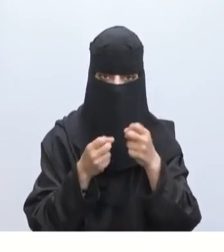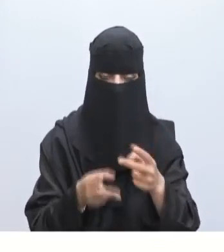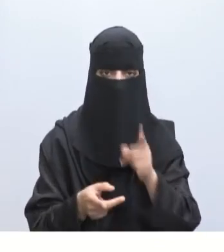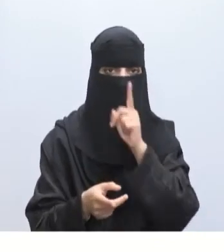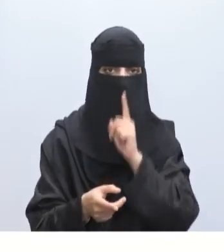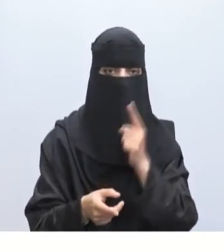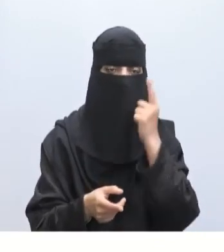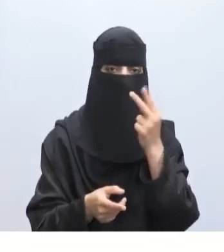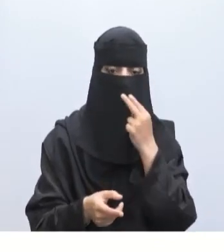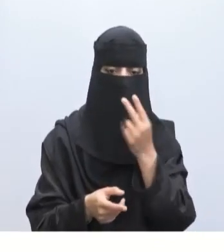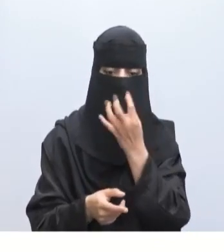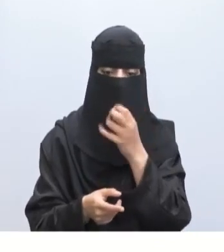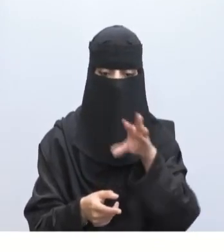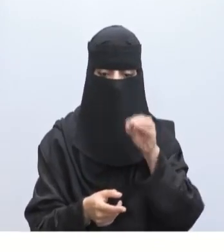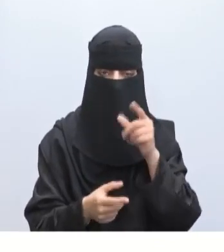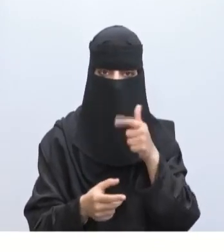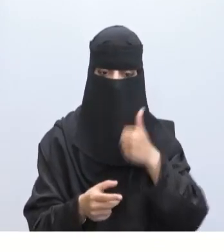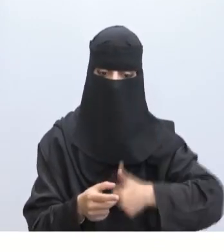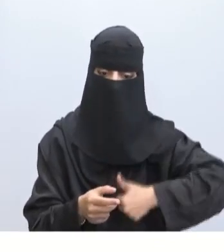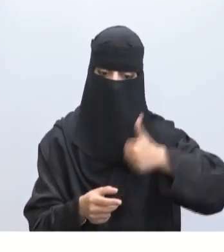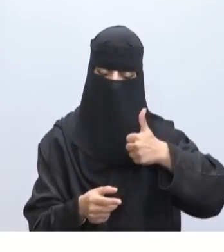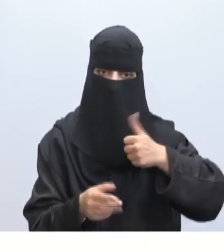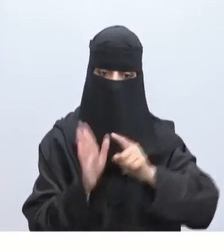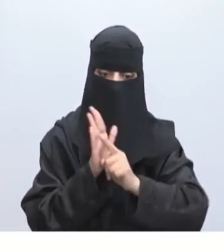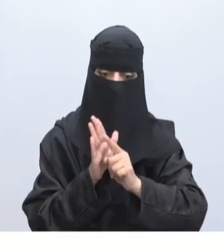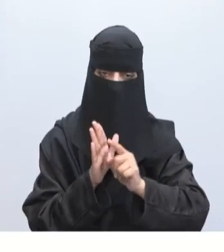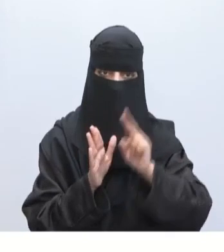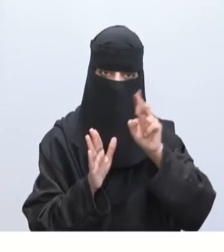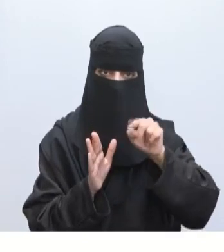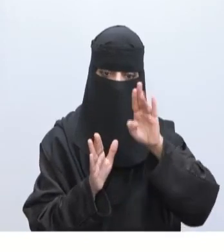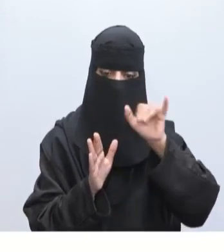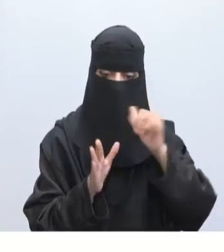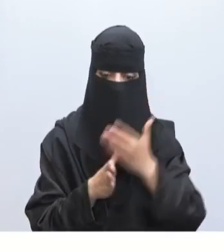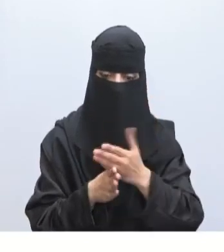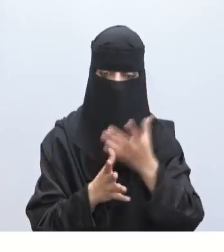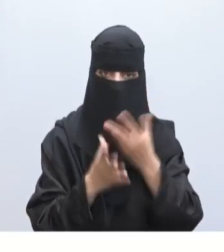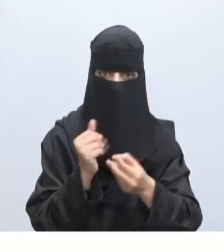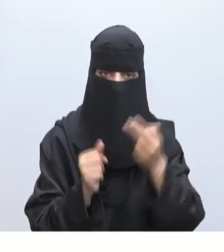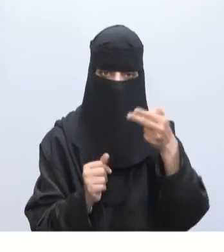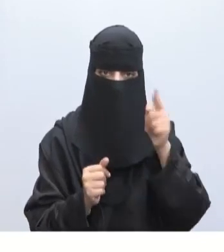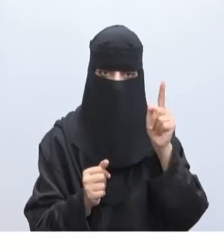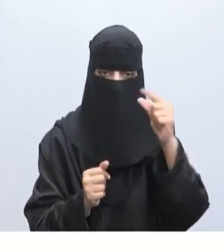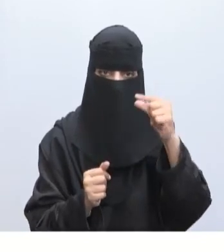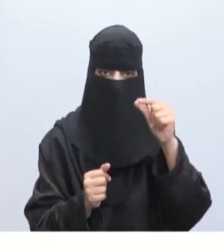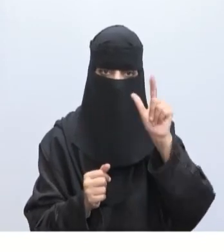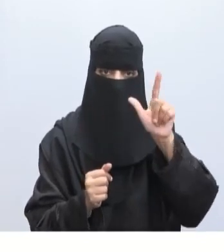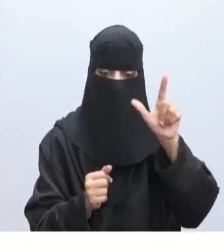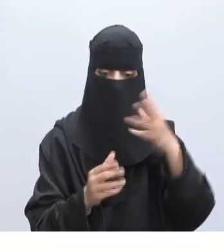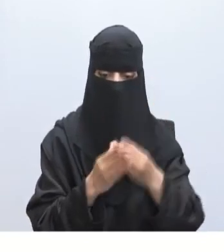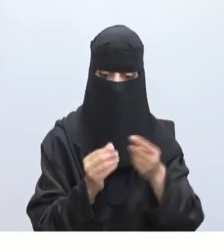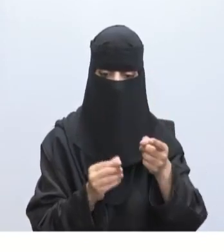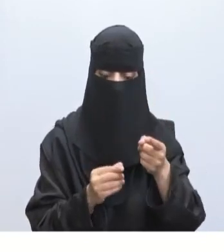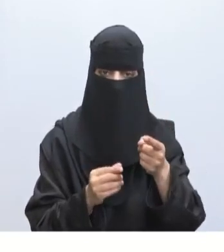1240 استطاع ونجح الامام تركي بن عبد الله ان